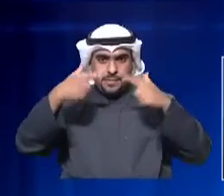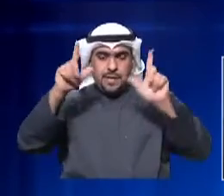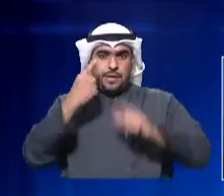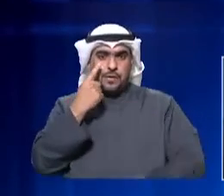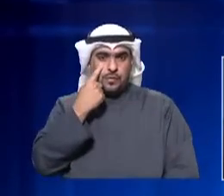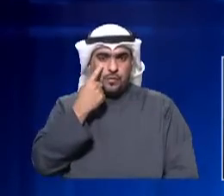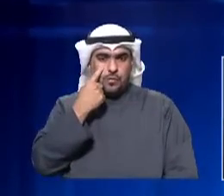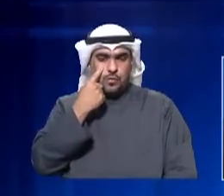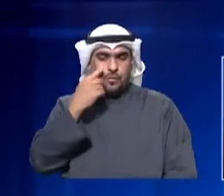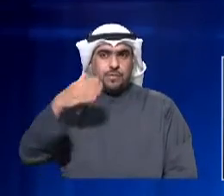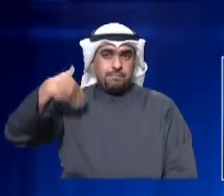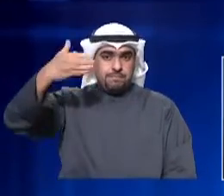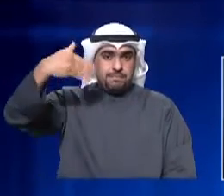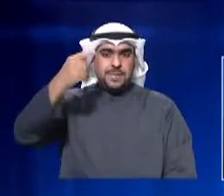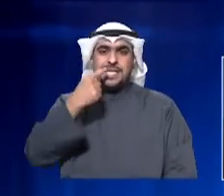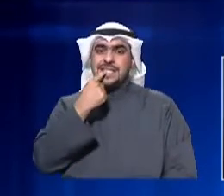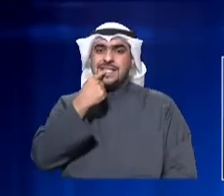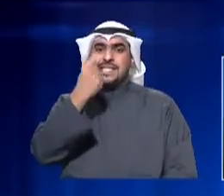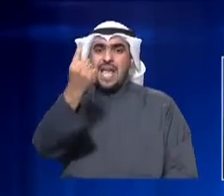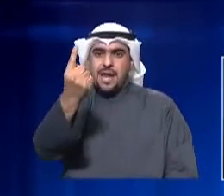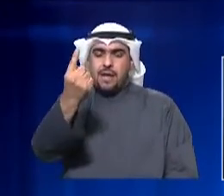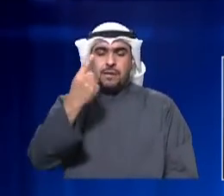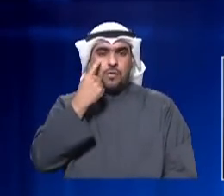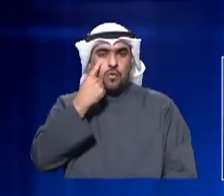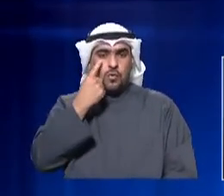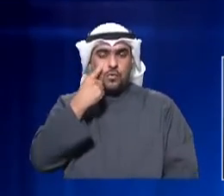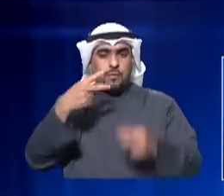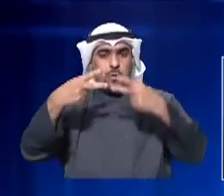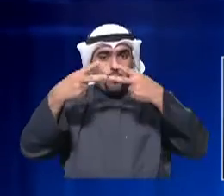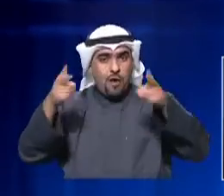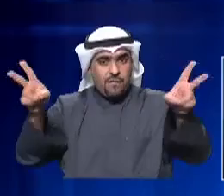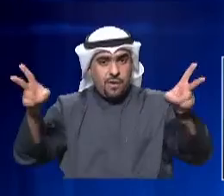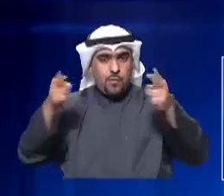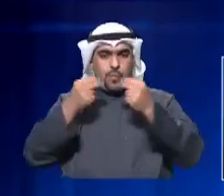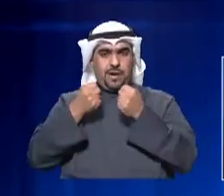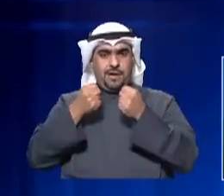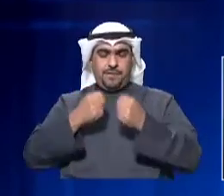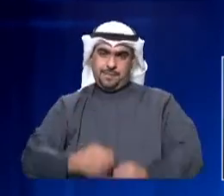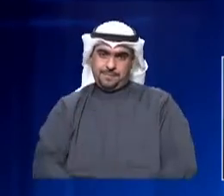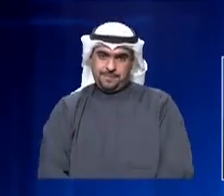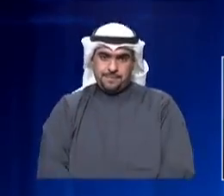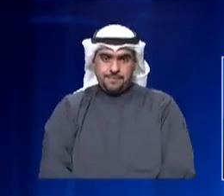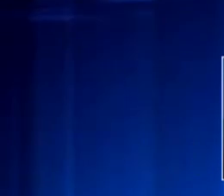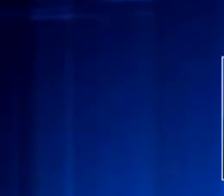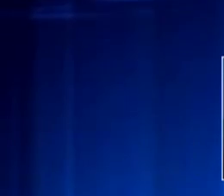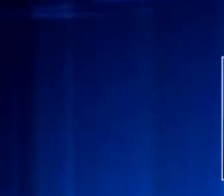العمل وما يترتب عليه في ضوء الدراسات التي سيتم إجراؤها في هذا الشأن.